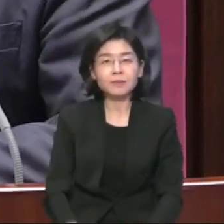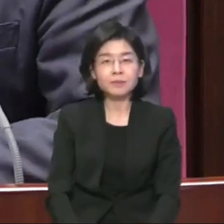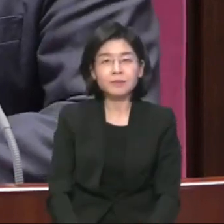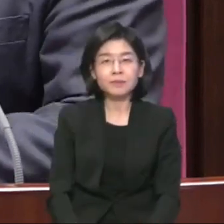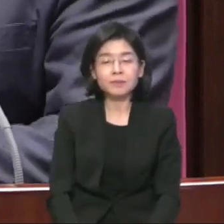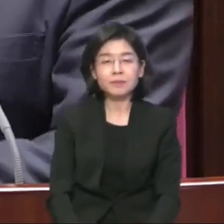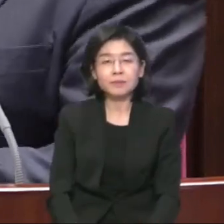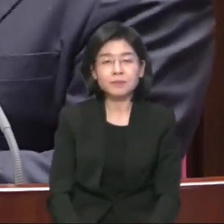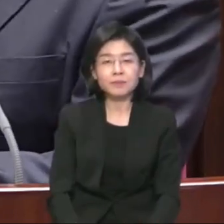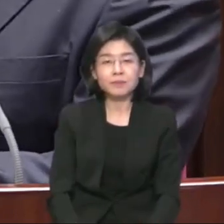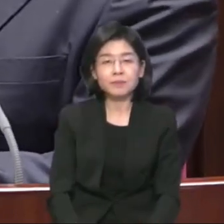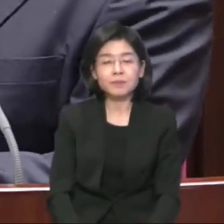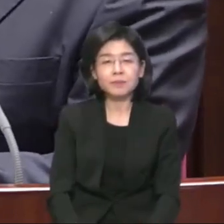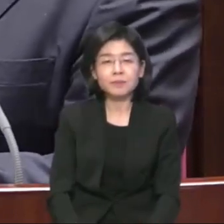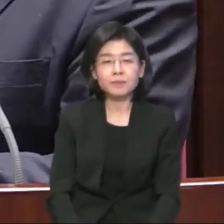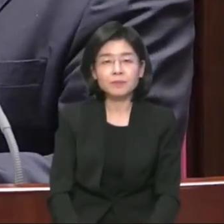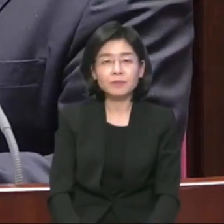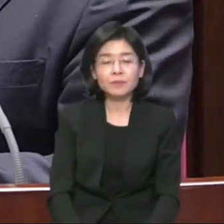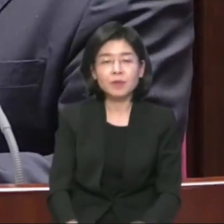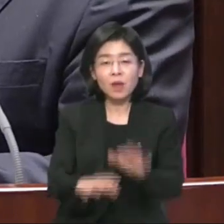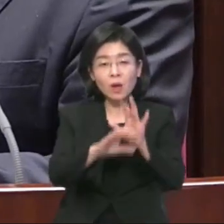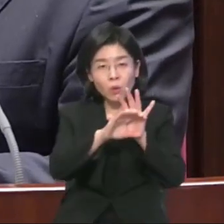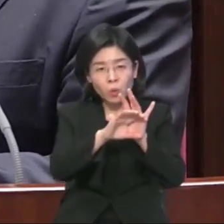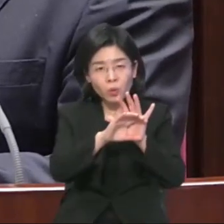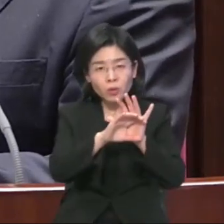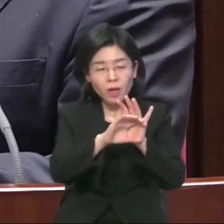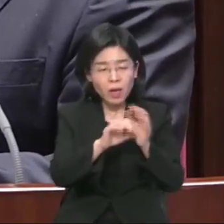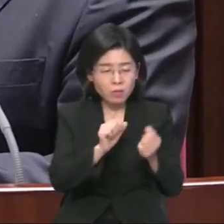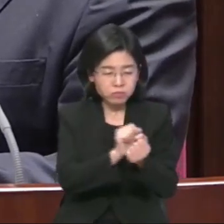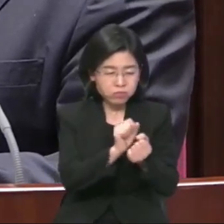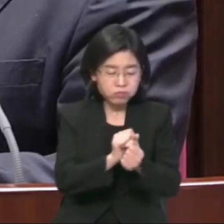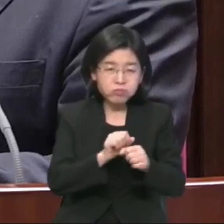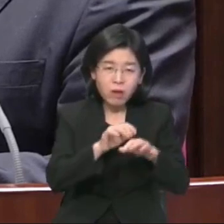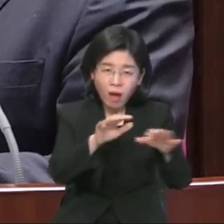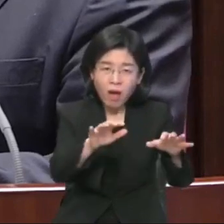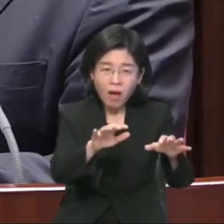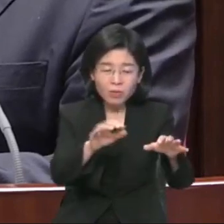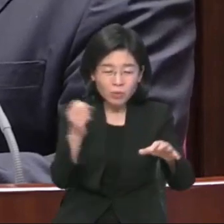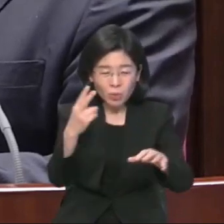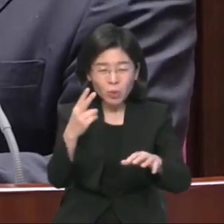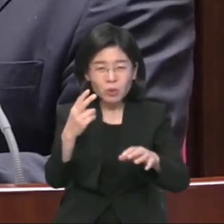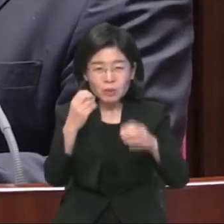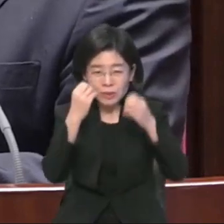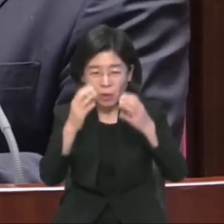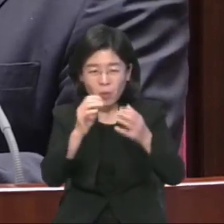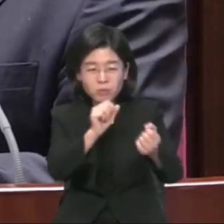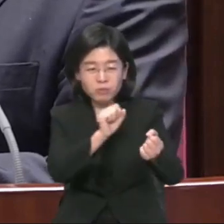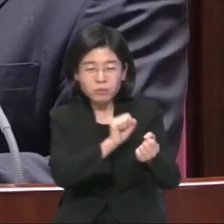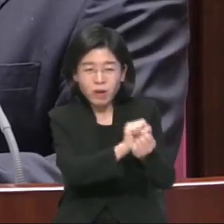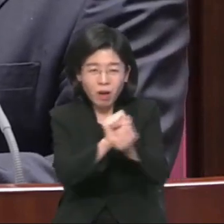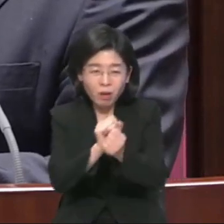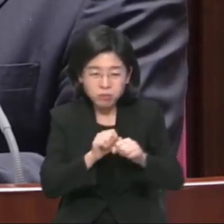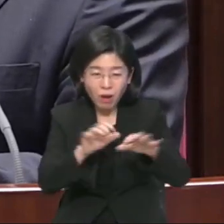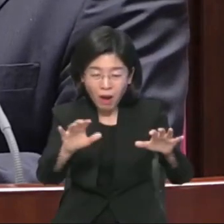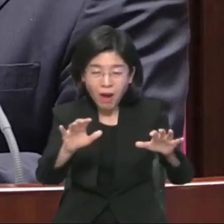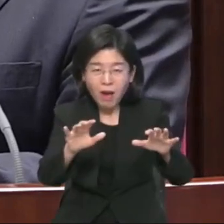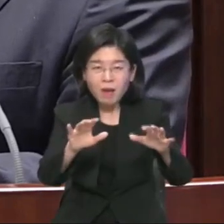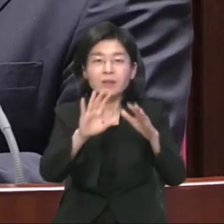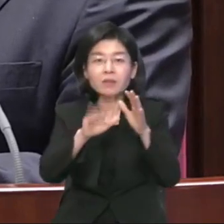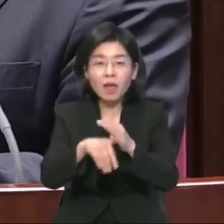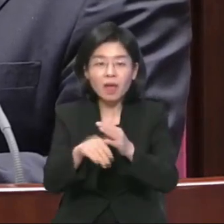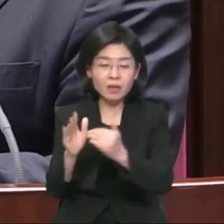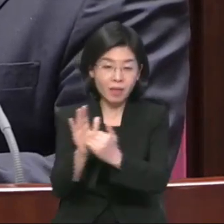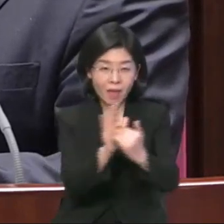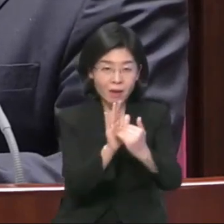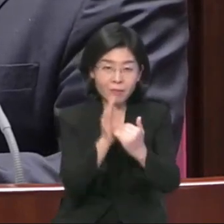예, 그렇죠. 코로나19와 같이 전염병이 된다면 앞으로 그와 유사한 전염병이 있더라도 대응이